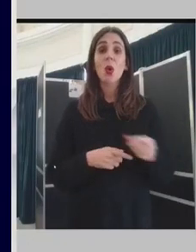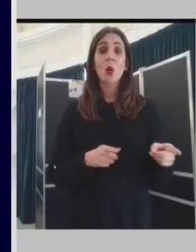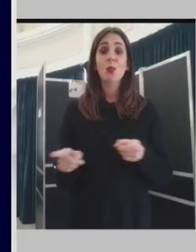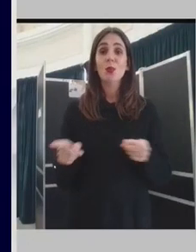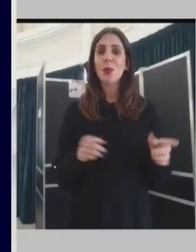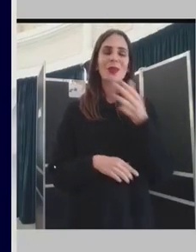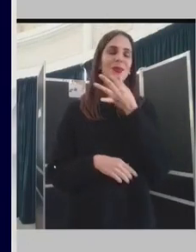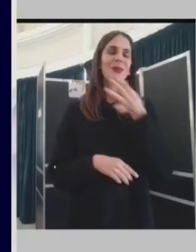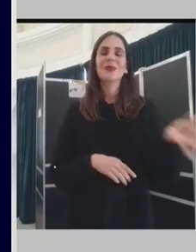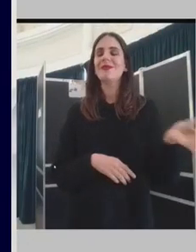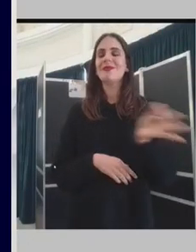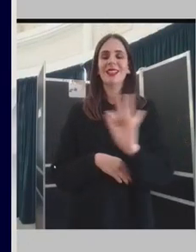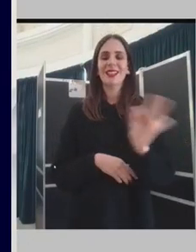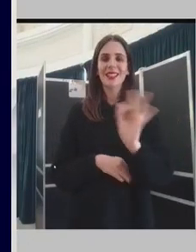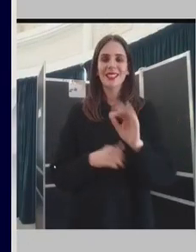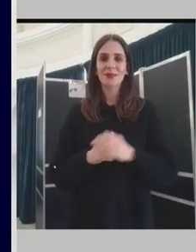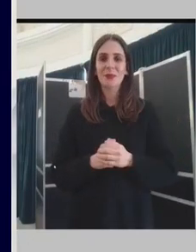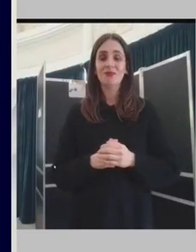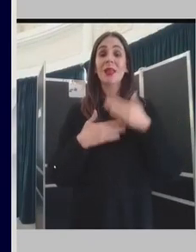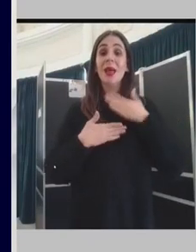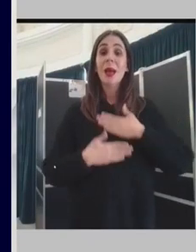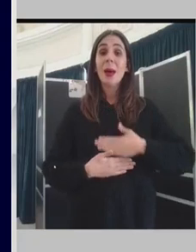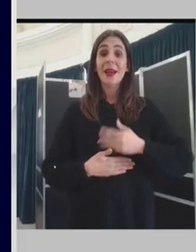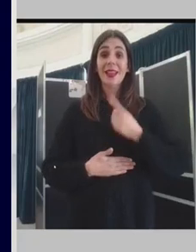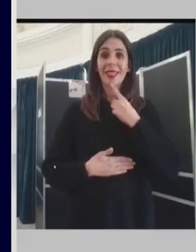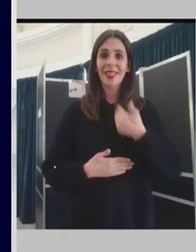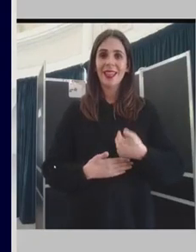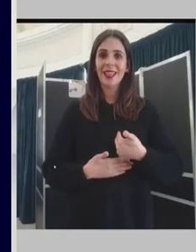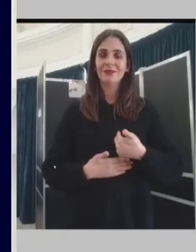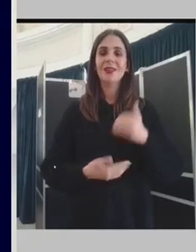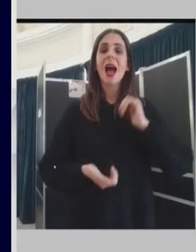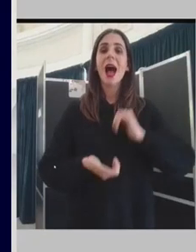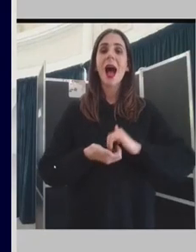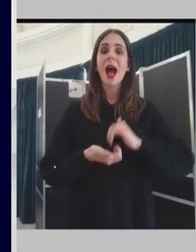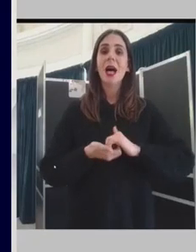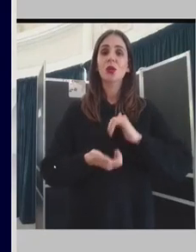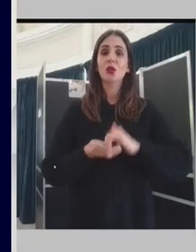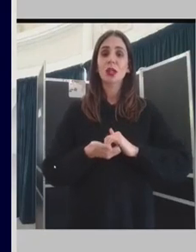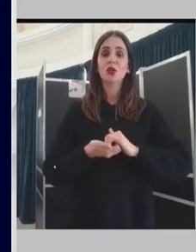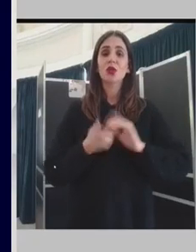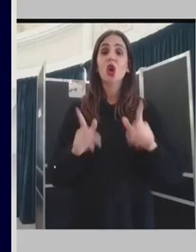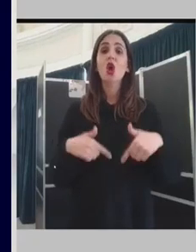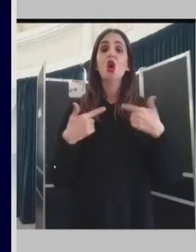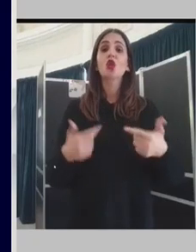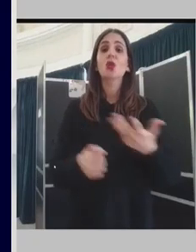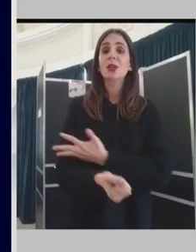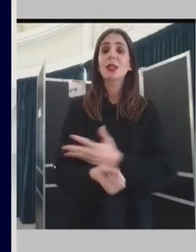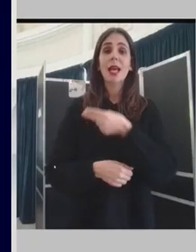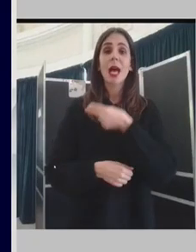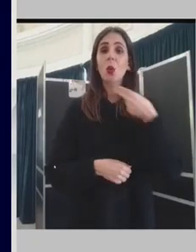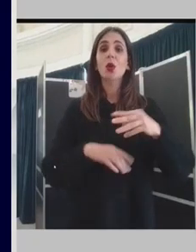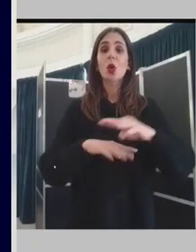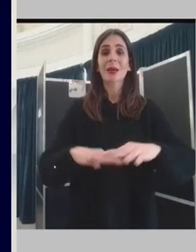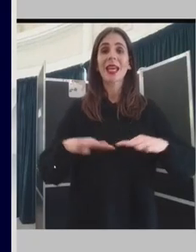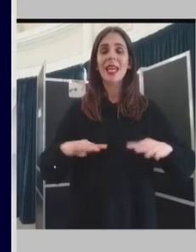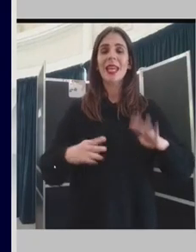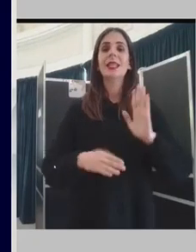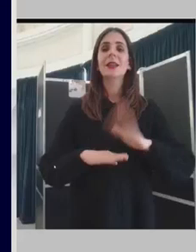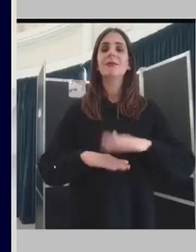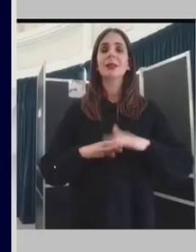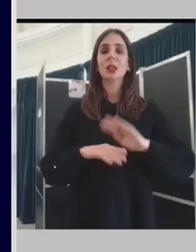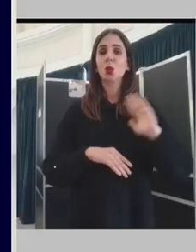io mi presento innanzitutto, noi siamo un'associazione donatori di sangue, la Rete di Tutti. Abbiamo scelto il nome